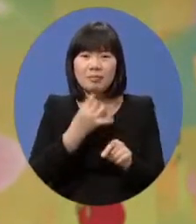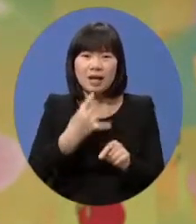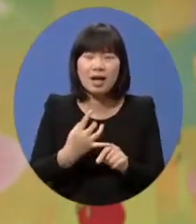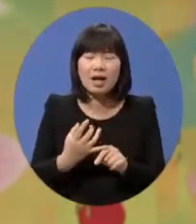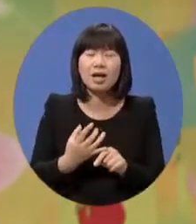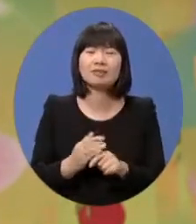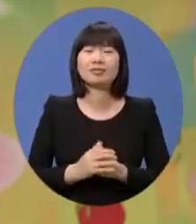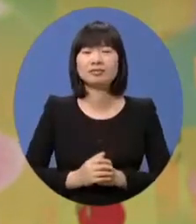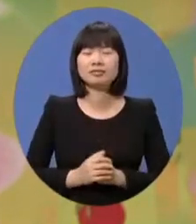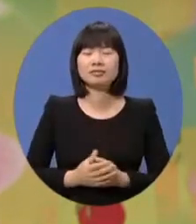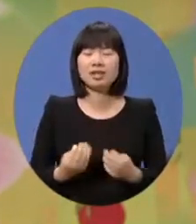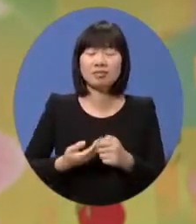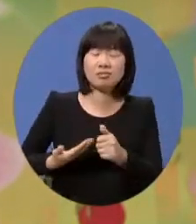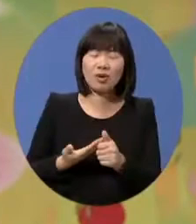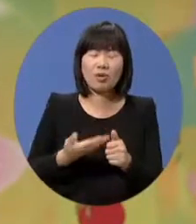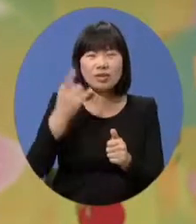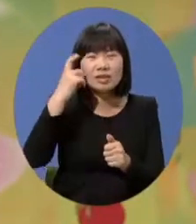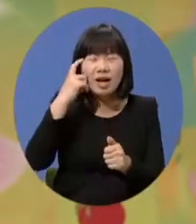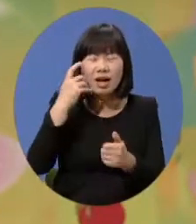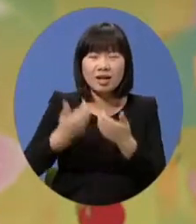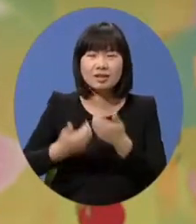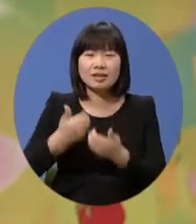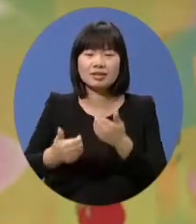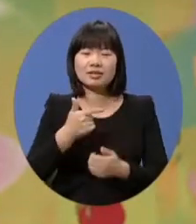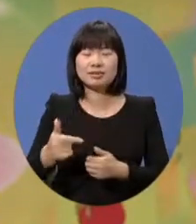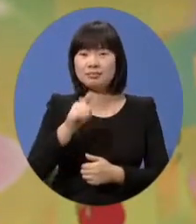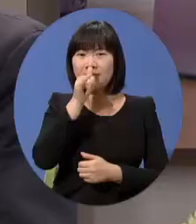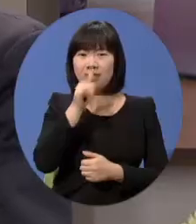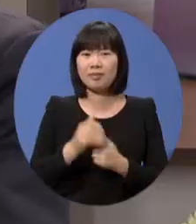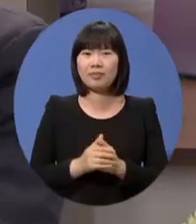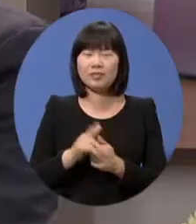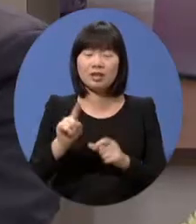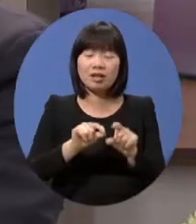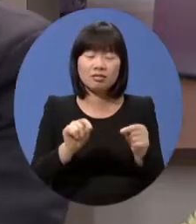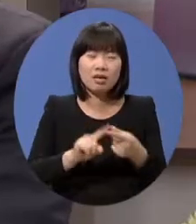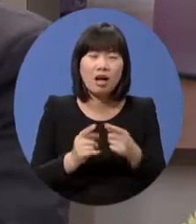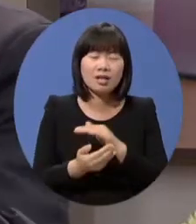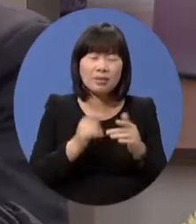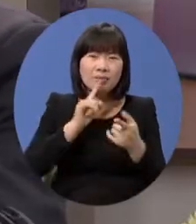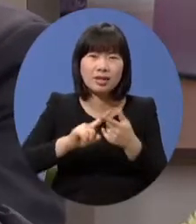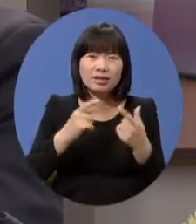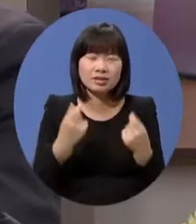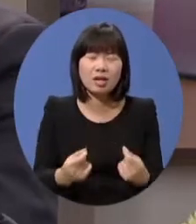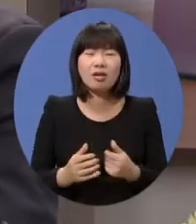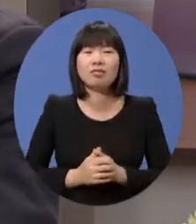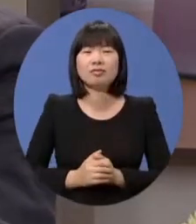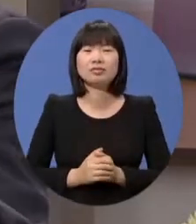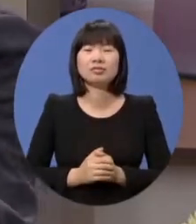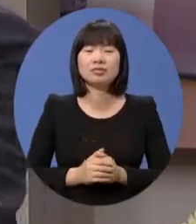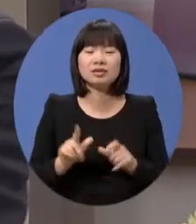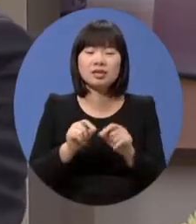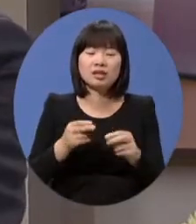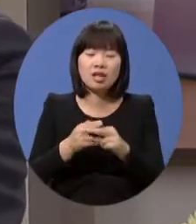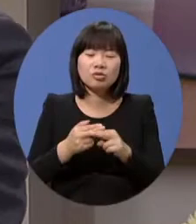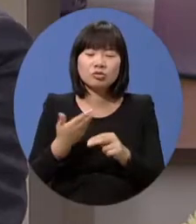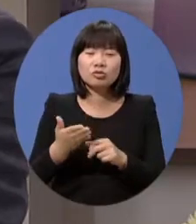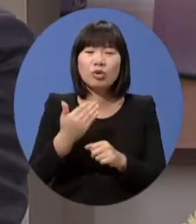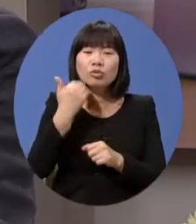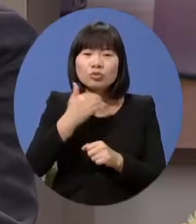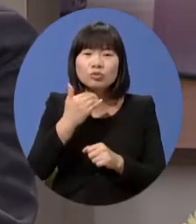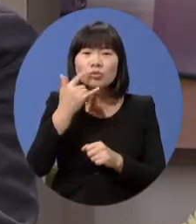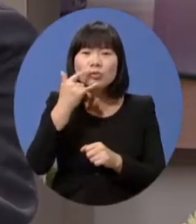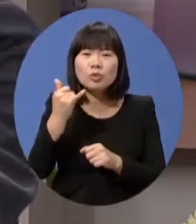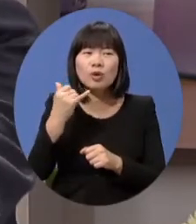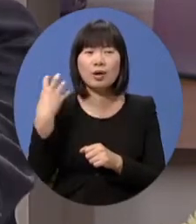거의 안 먹이고 반찬을 많이 먹일까? 굉장히 갈등이 되거든요. 어떤 음식은 다 아까 전에 말씀드렸지만 음식을 차려주는 건 부모가 차려줘야 돼요. 네.